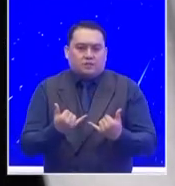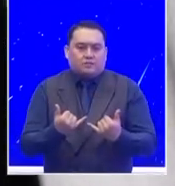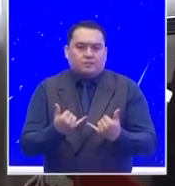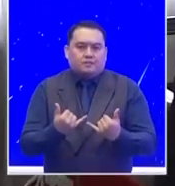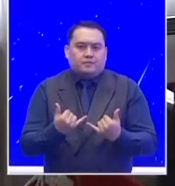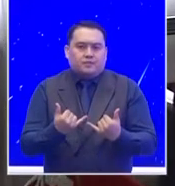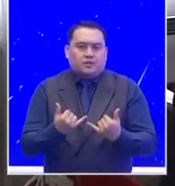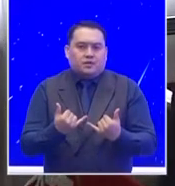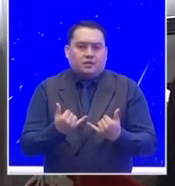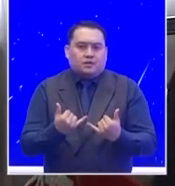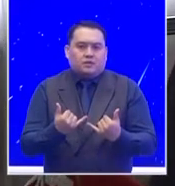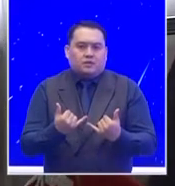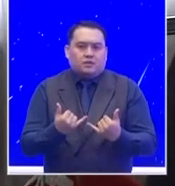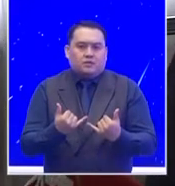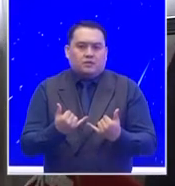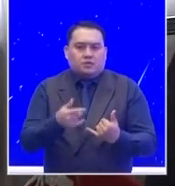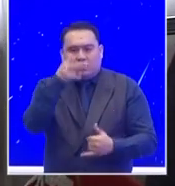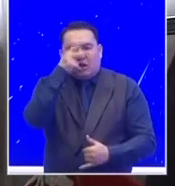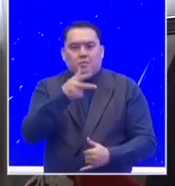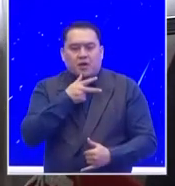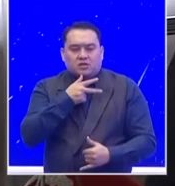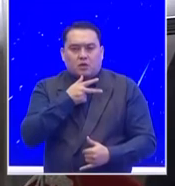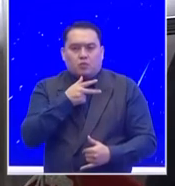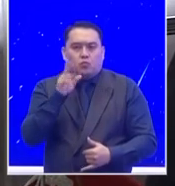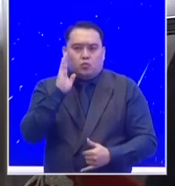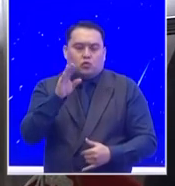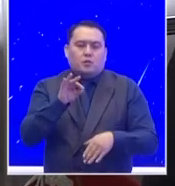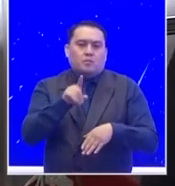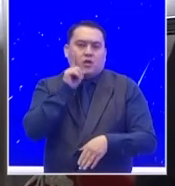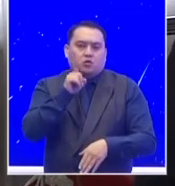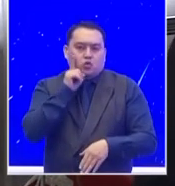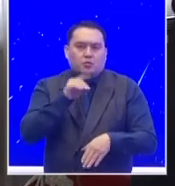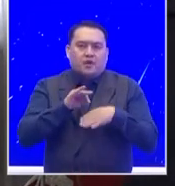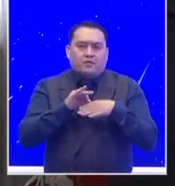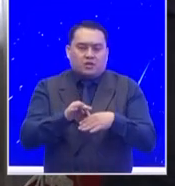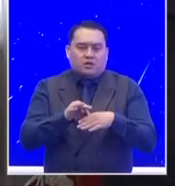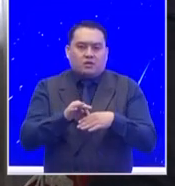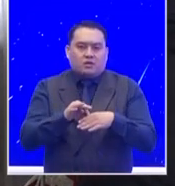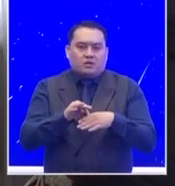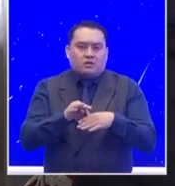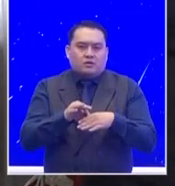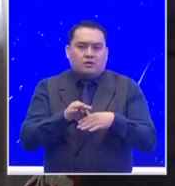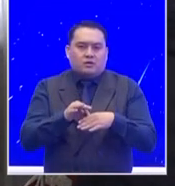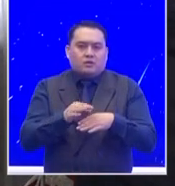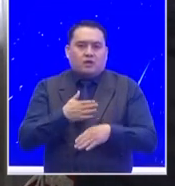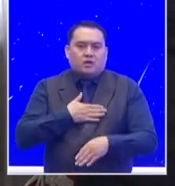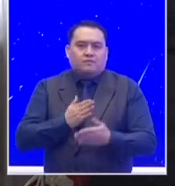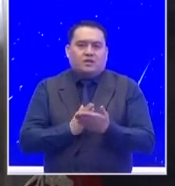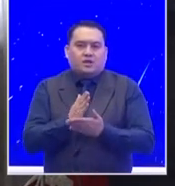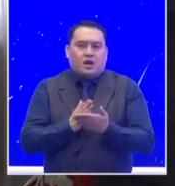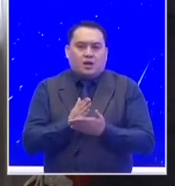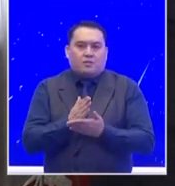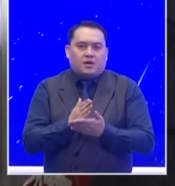И раз в квартал будем с молодежью проводить день отдельно, целый день с нашими